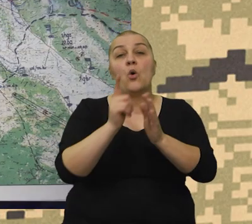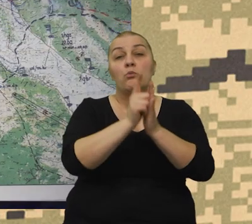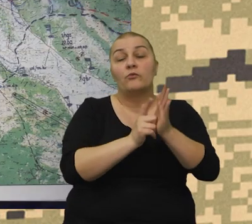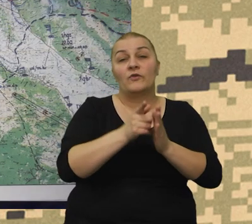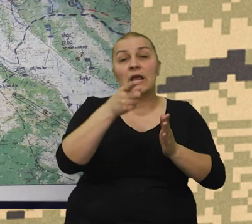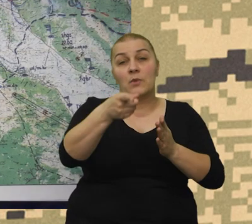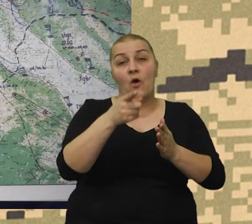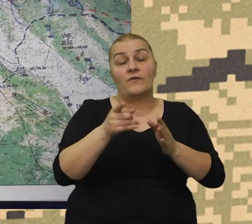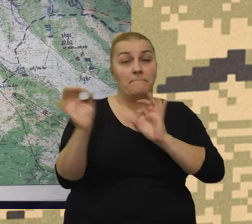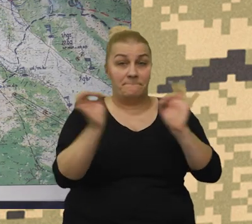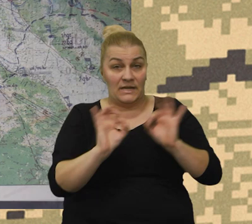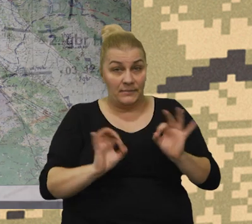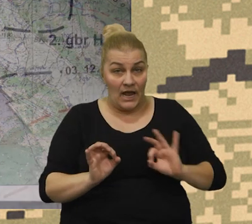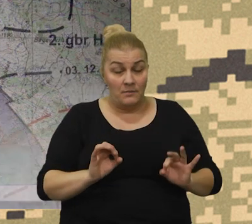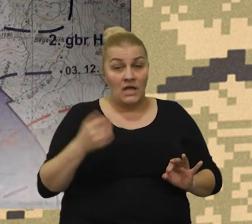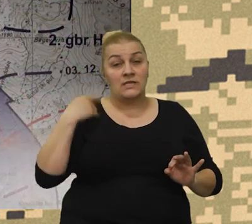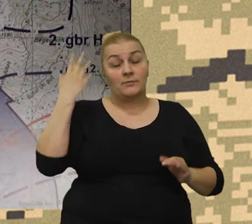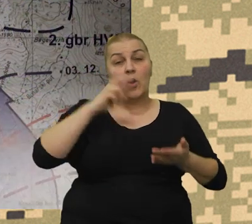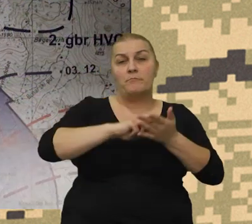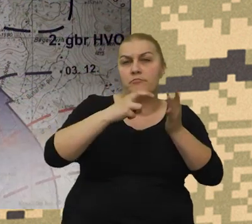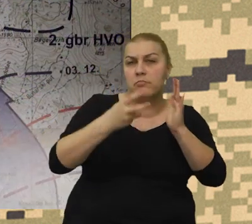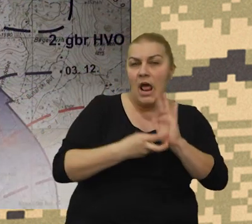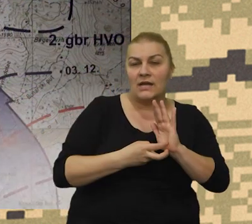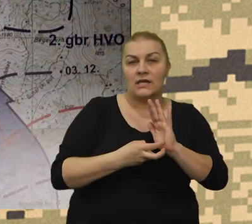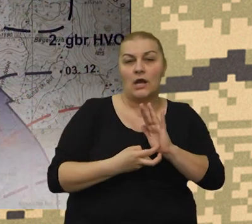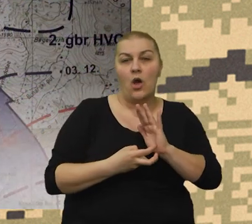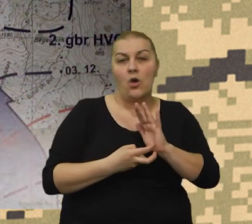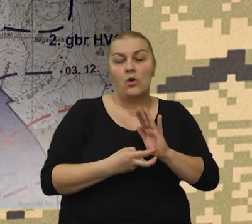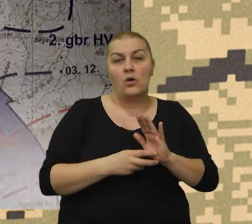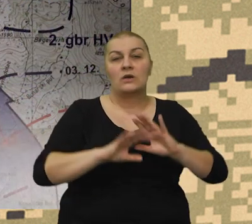U tijeku pripreme, ja sam, kad sam planirao celokupno